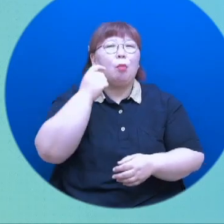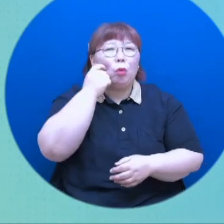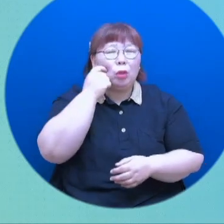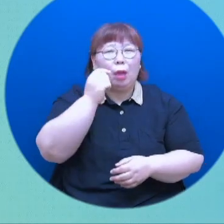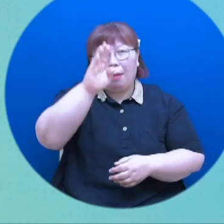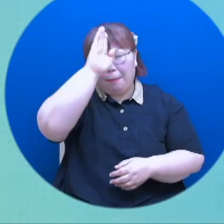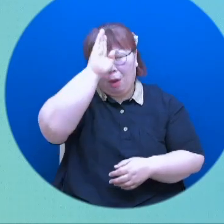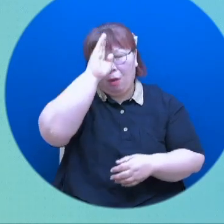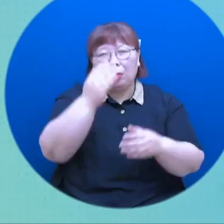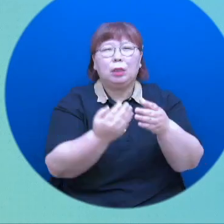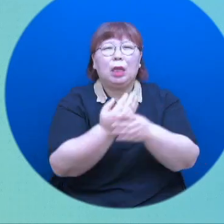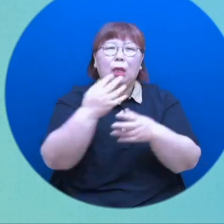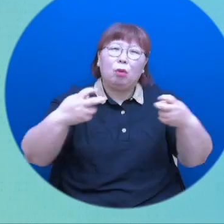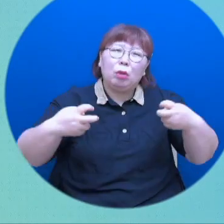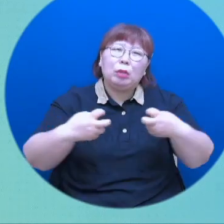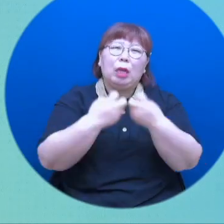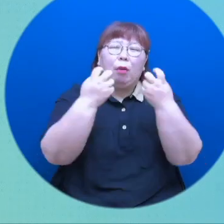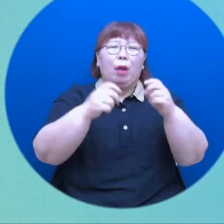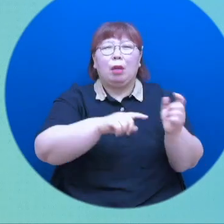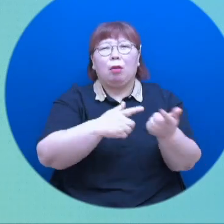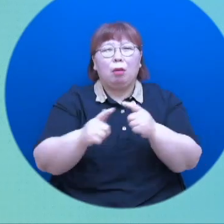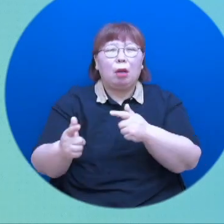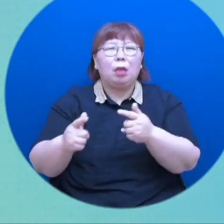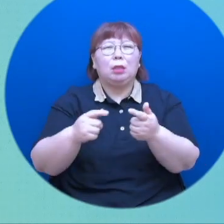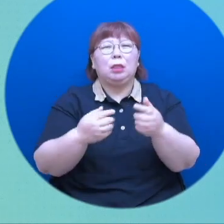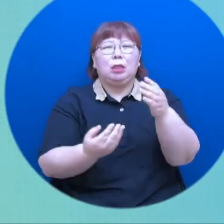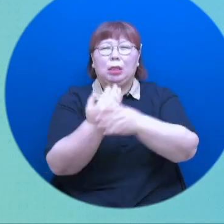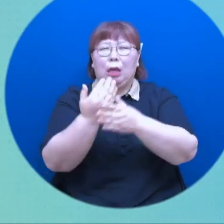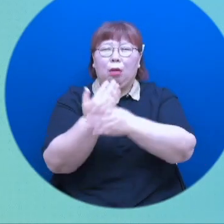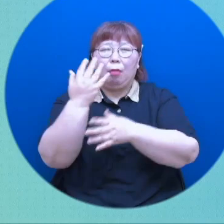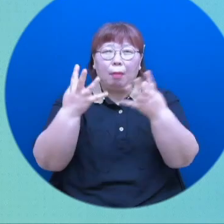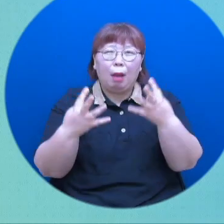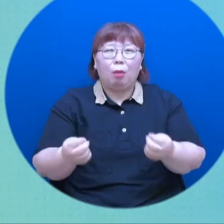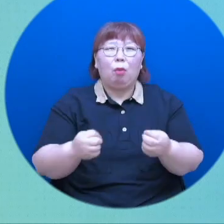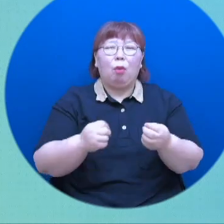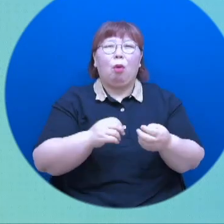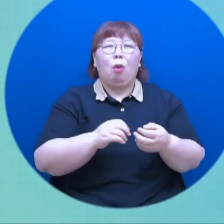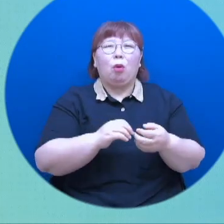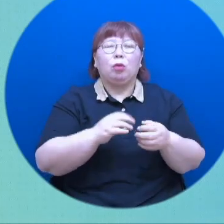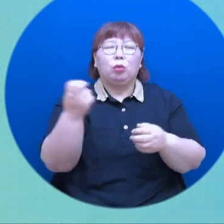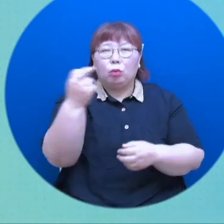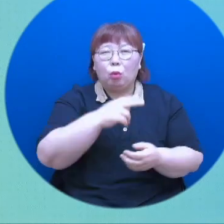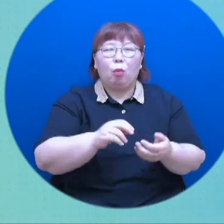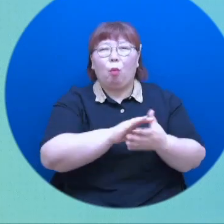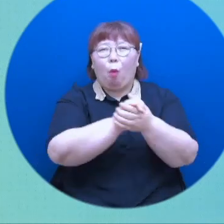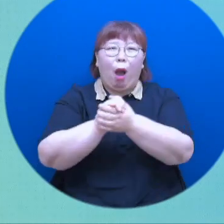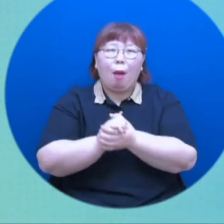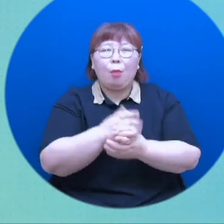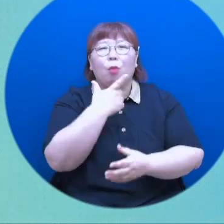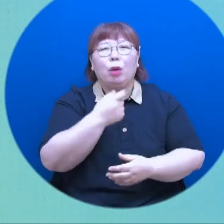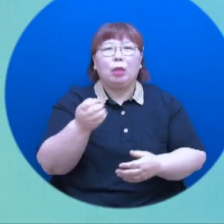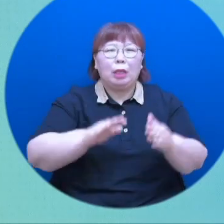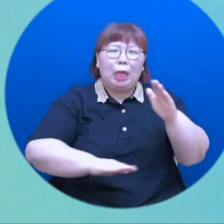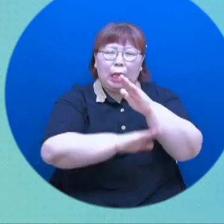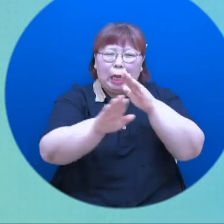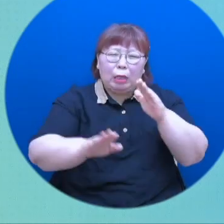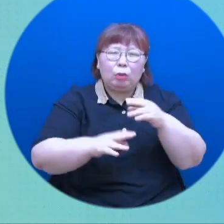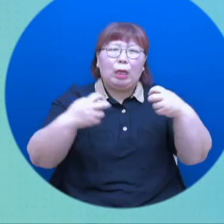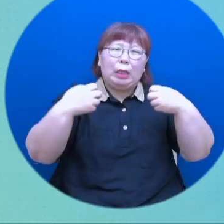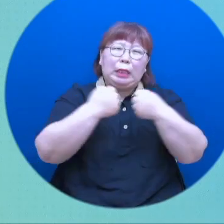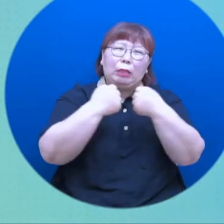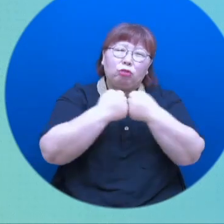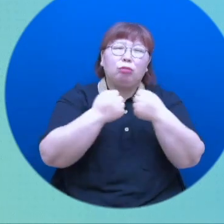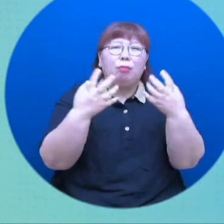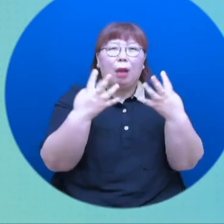예상 못한 사고와 자연재해를 만나죠. 화목을 원하지만 가정의 불화와 다툼으로 사느냐 못 사느냐 이런